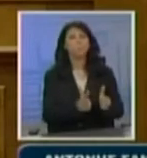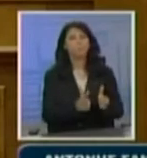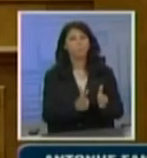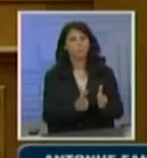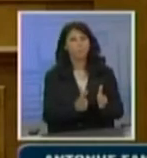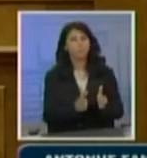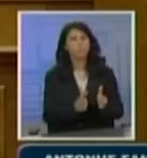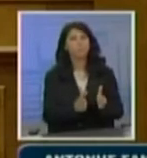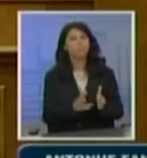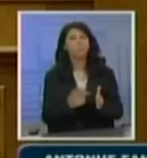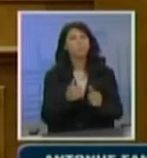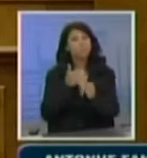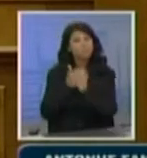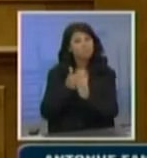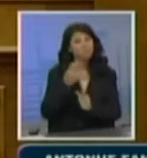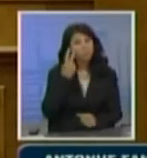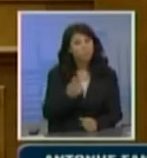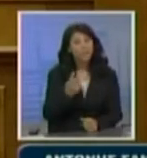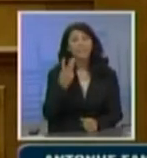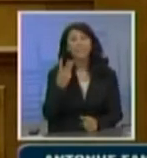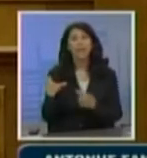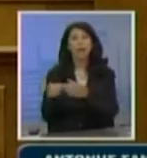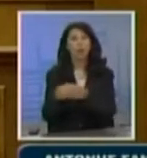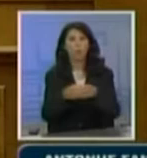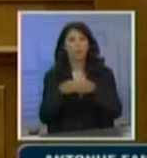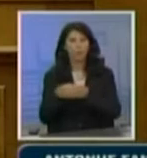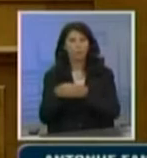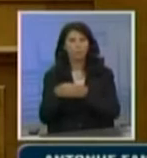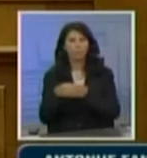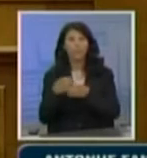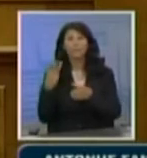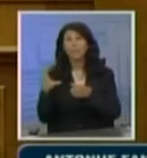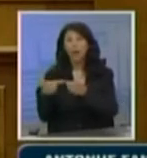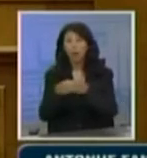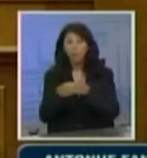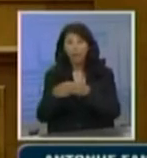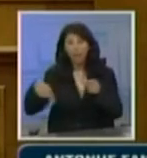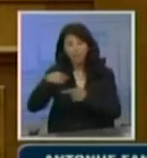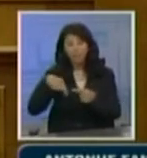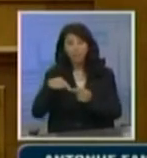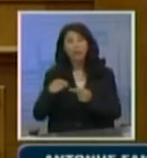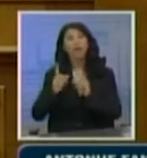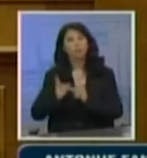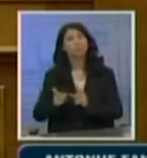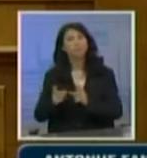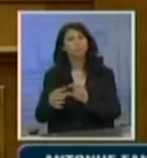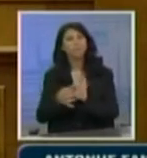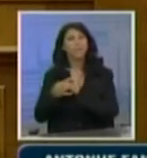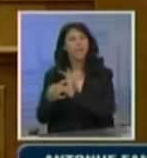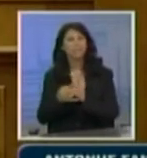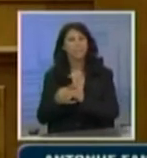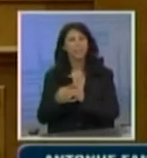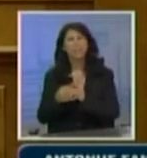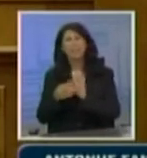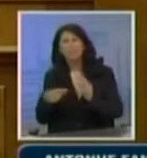και στις διορθωτικές μεταρρυθμίσεις. Στη δημοσιονομική προσαρμογή έχουμε ήδη πιάσει τους στόχους και έχουμε προχωρήσει και παραπέρα, καθώς ήδη